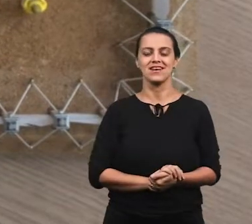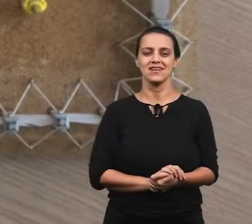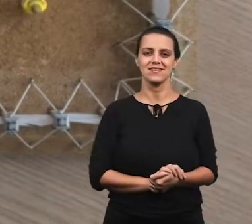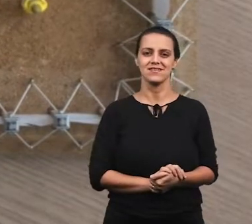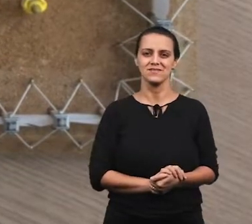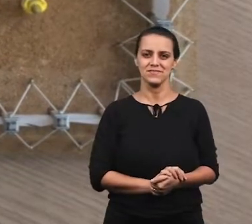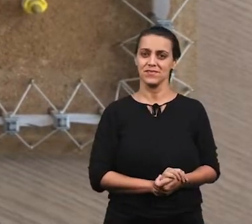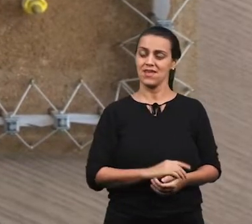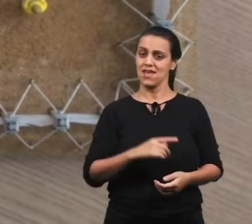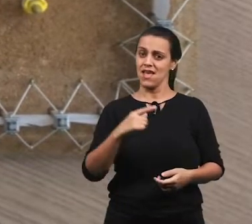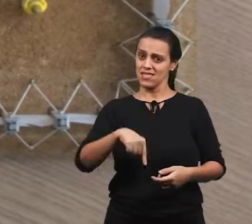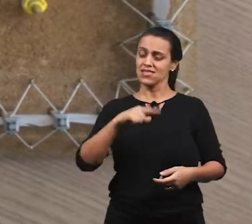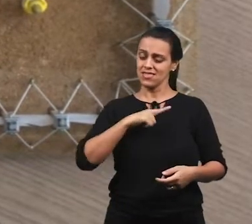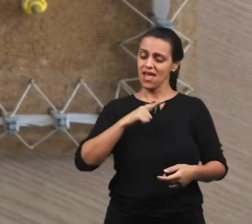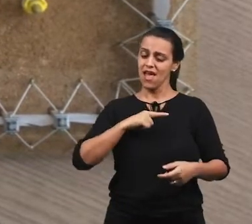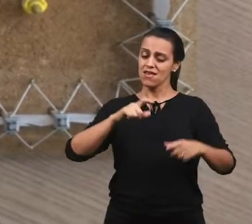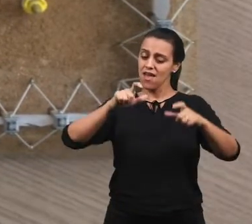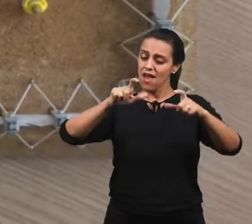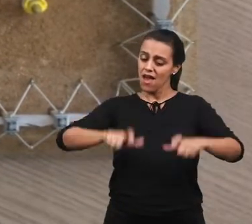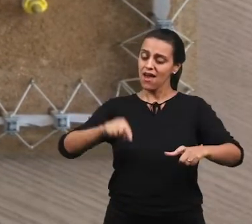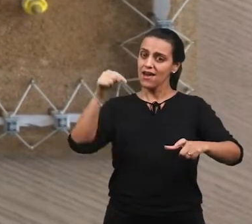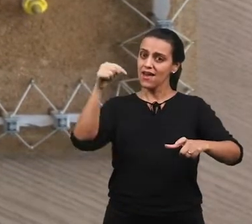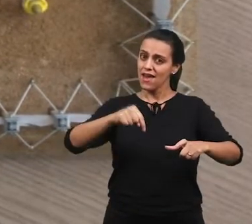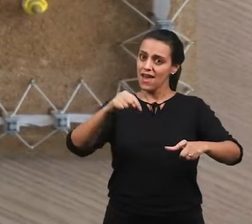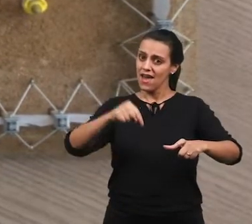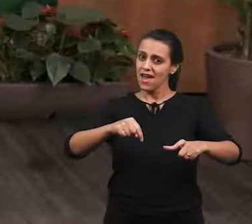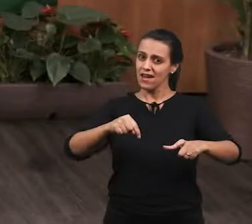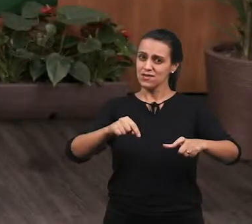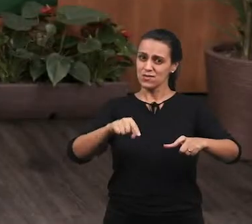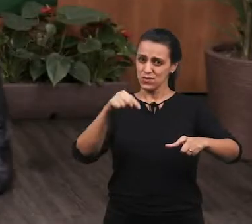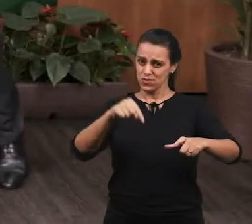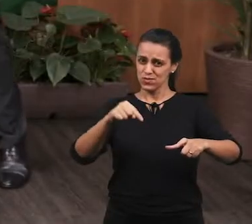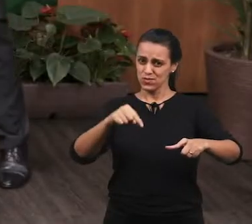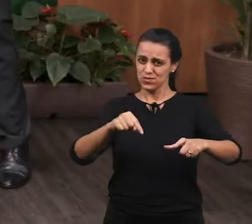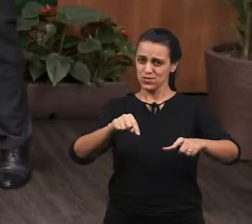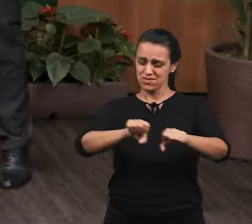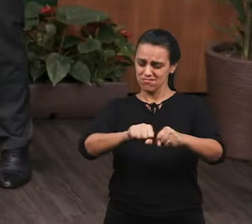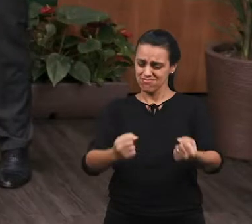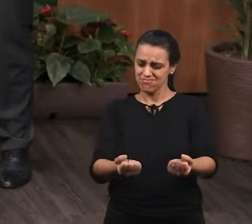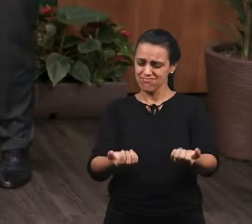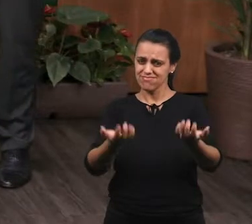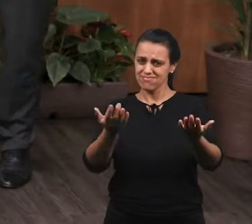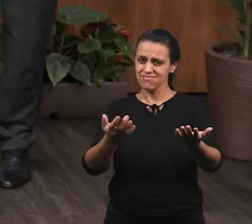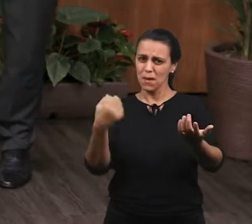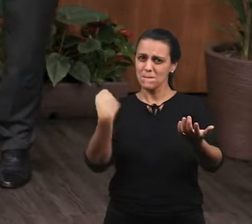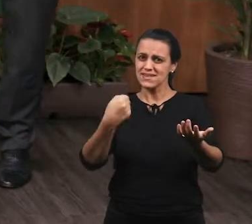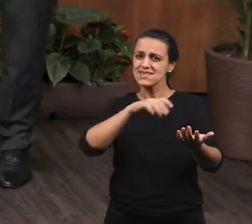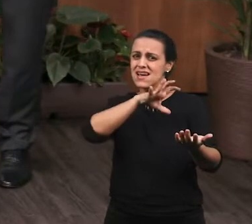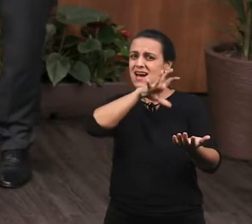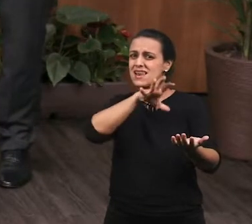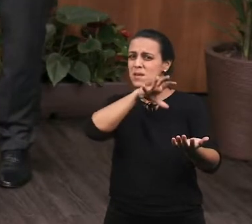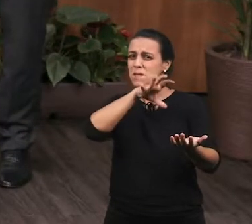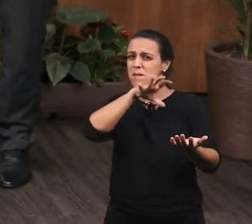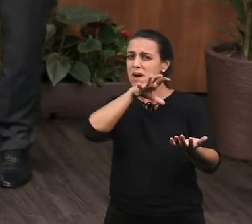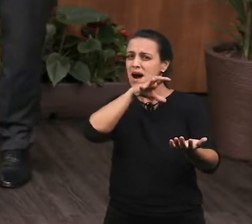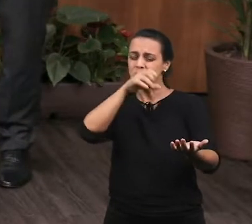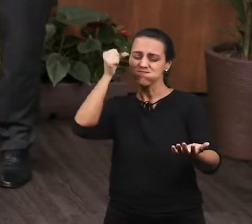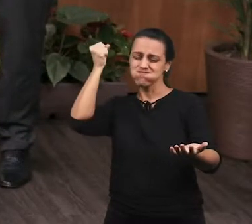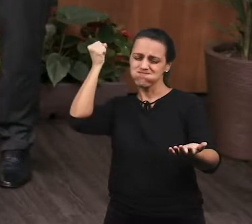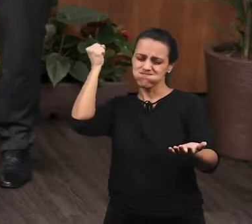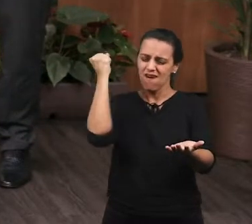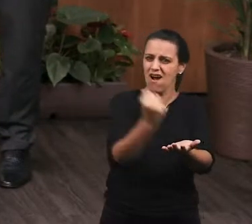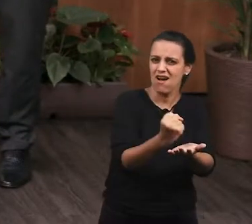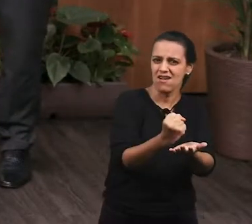во святилище, это было место, где жертва или животное проливало